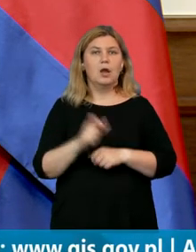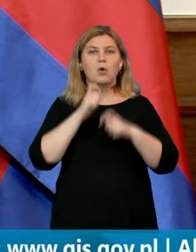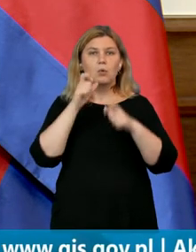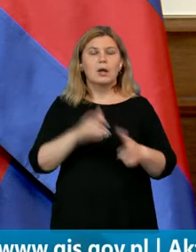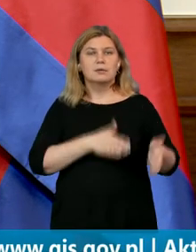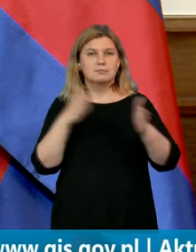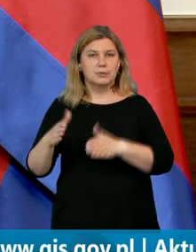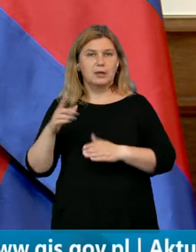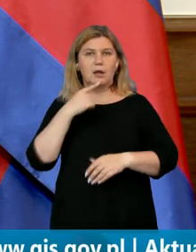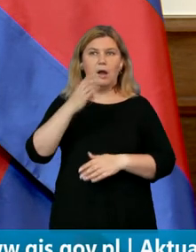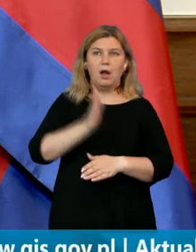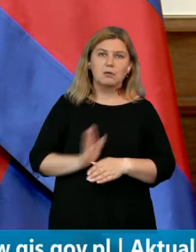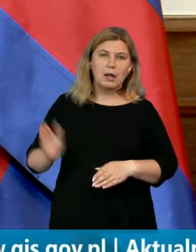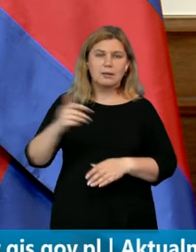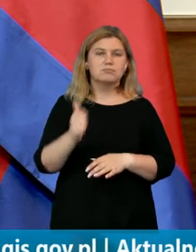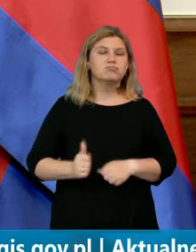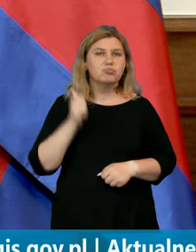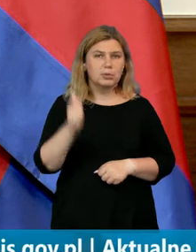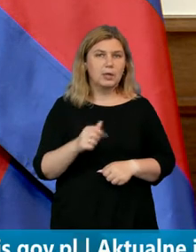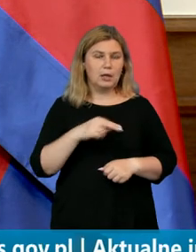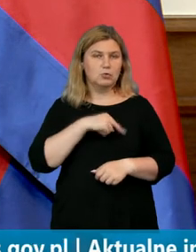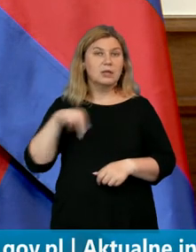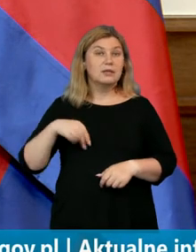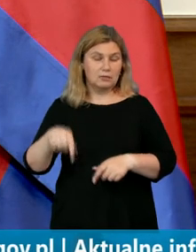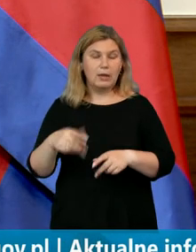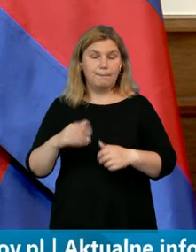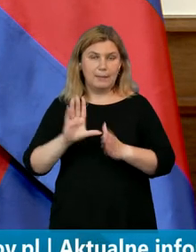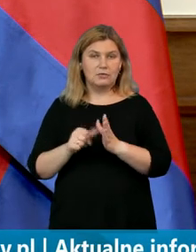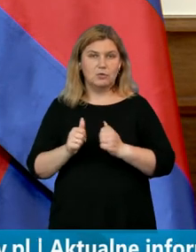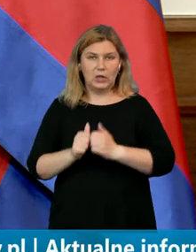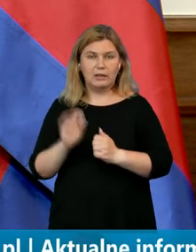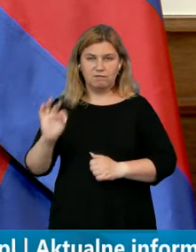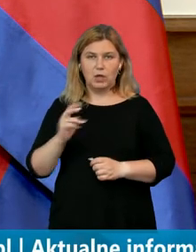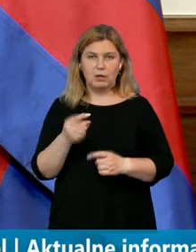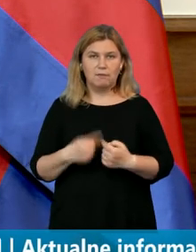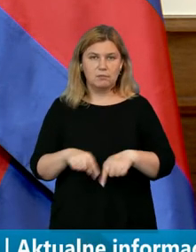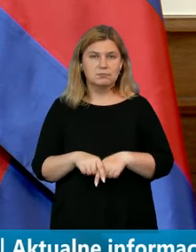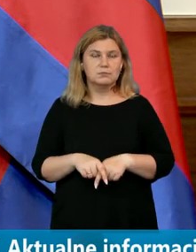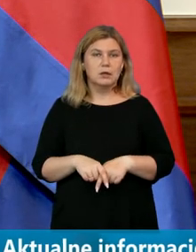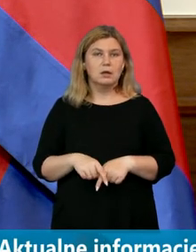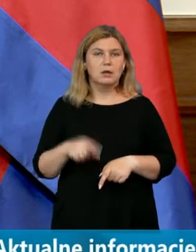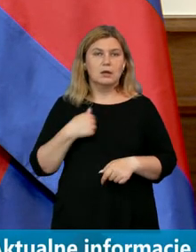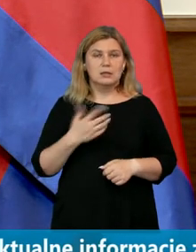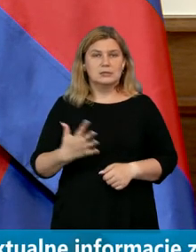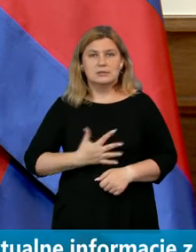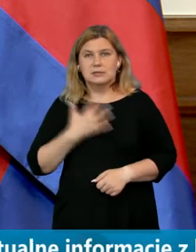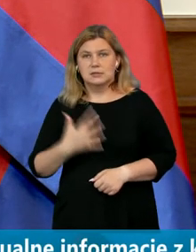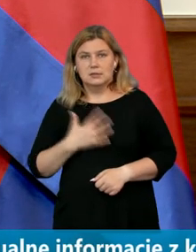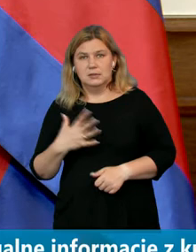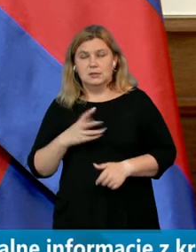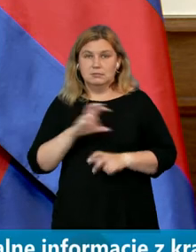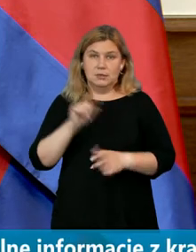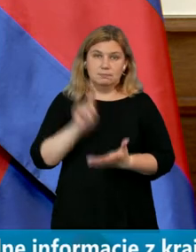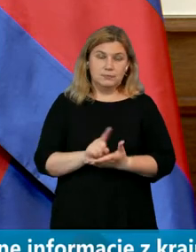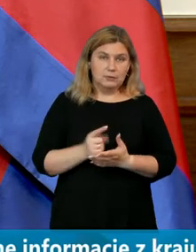na przebudowę otoczenia przystanków, która jest po naszej stronie, jakby naszym zadaniem. Natomiast no, drżymy o to, czy to się uda zrealizować